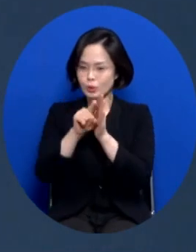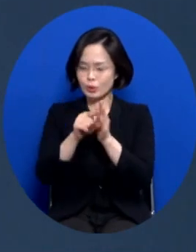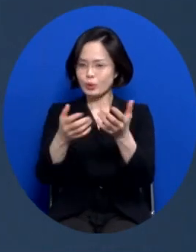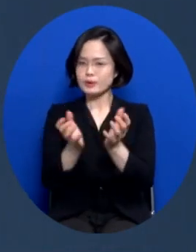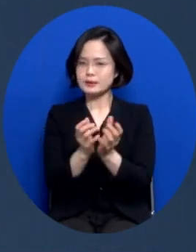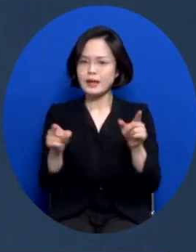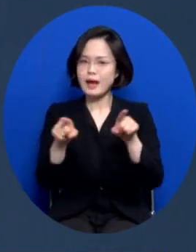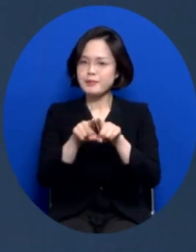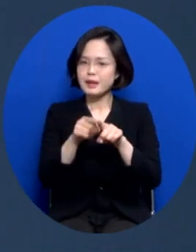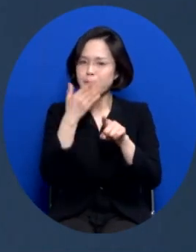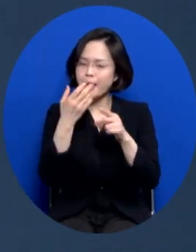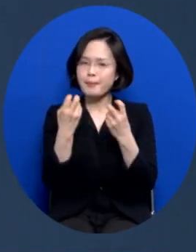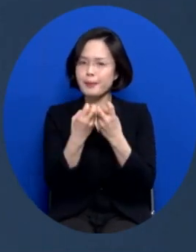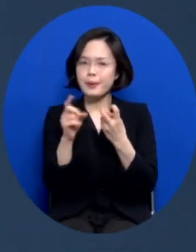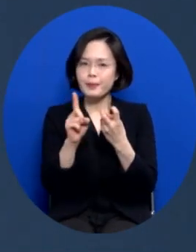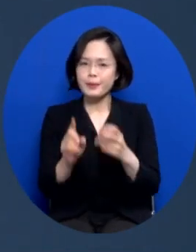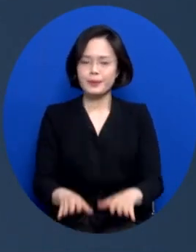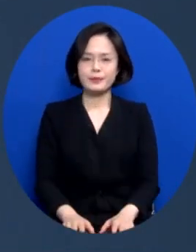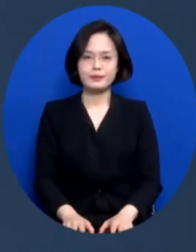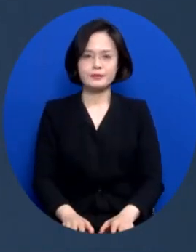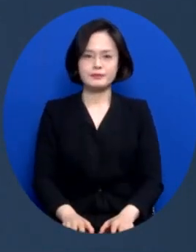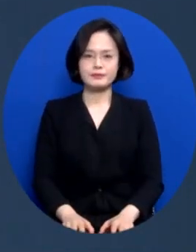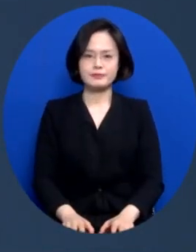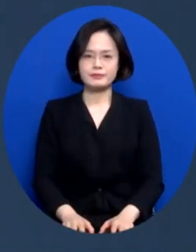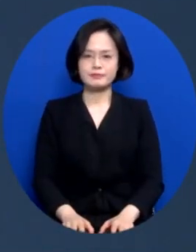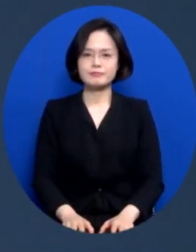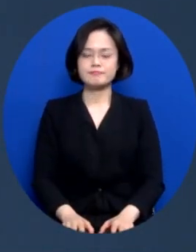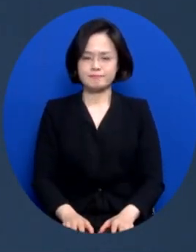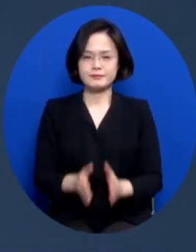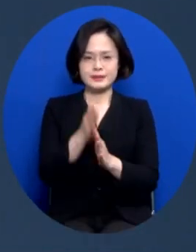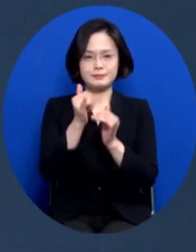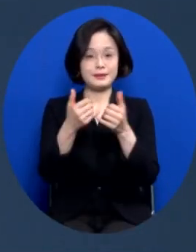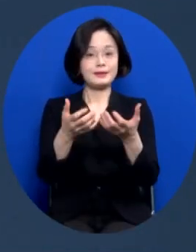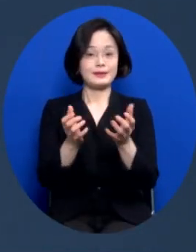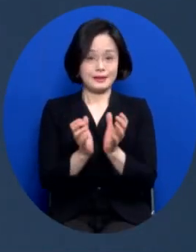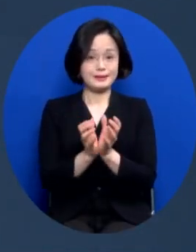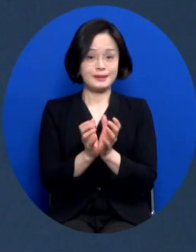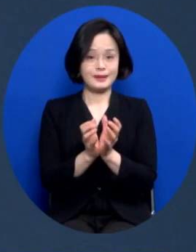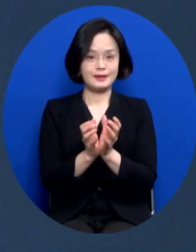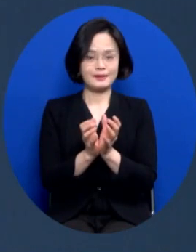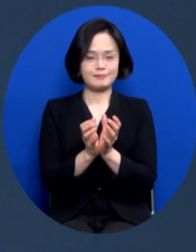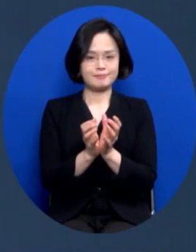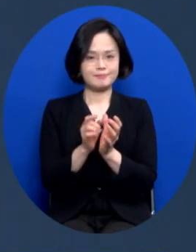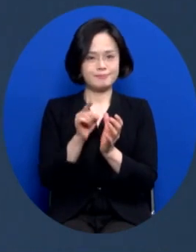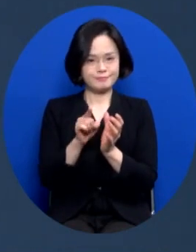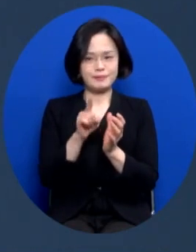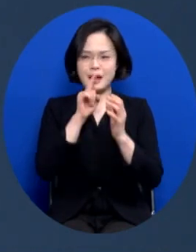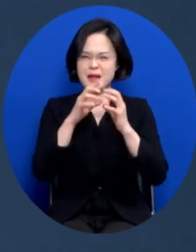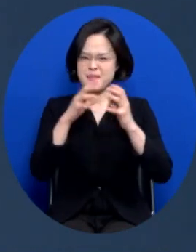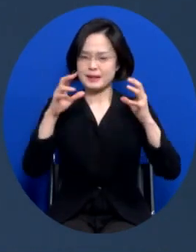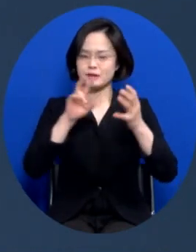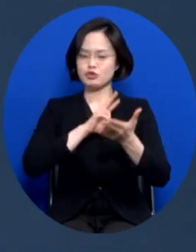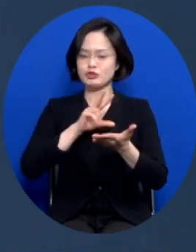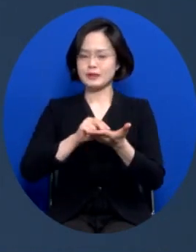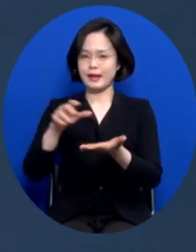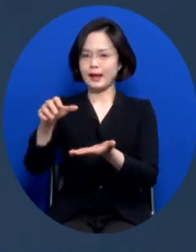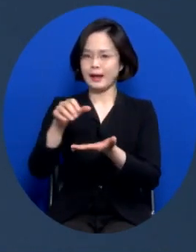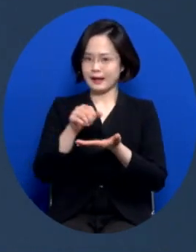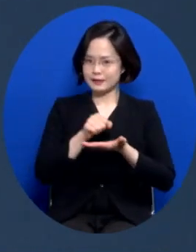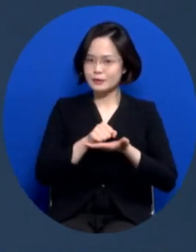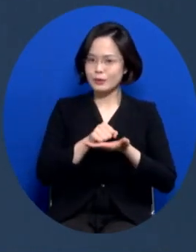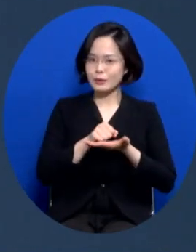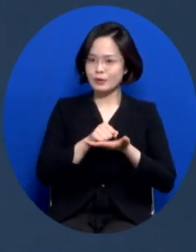이제 이슈가 될 만한 것들에 대하여 이론적인 체계를 저희들이 갖추어가고